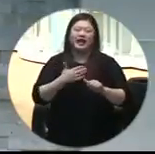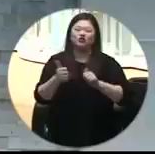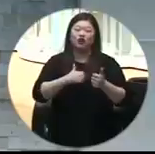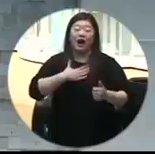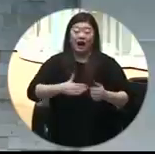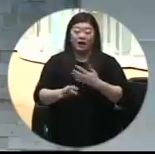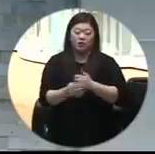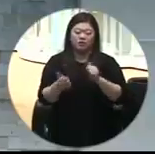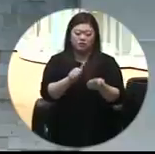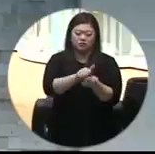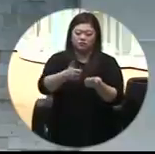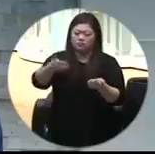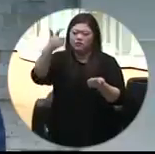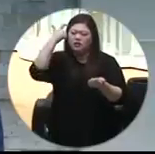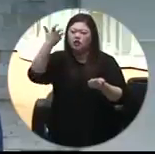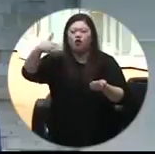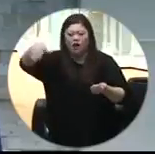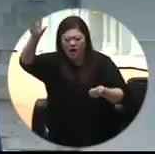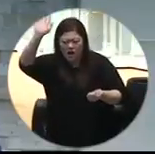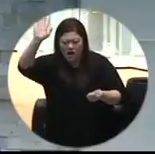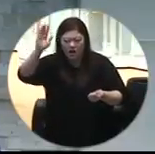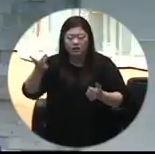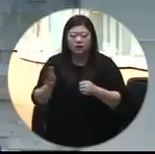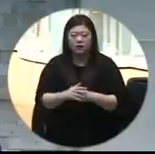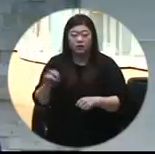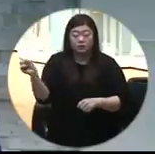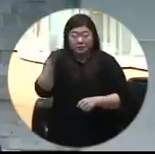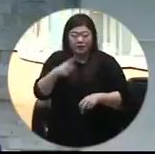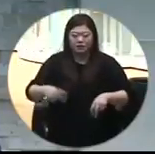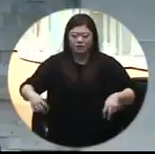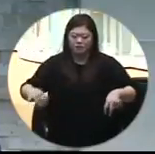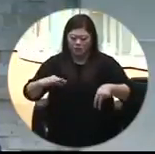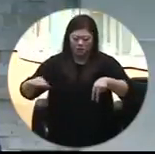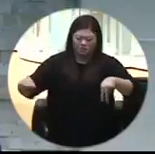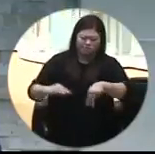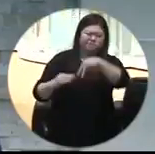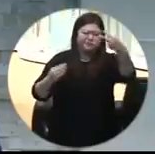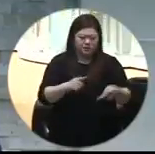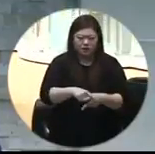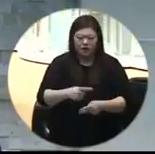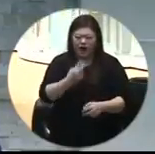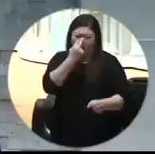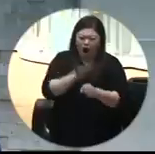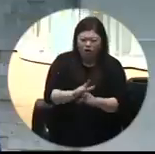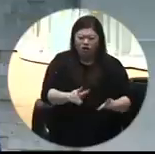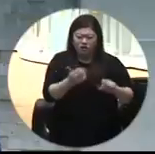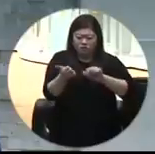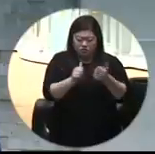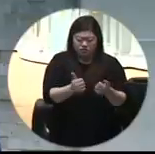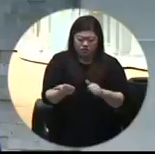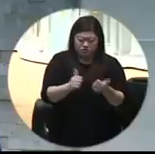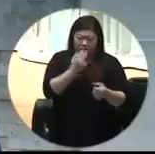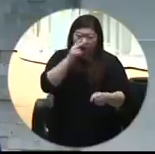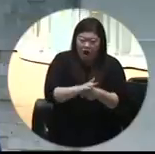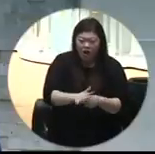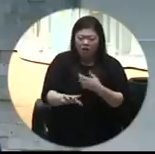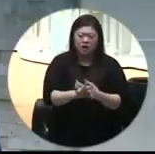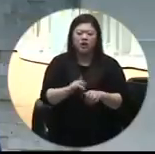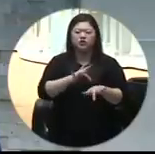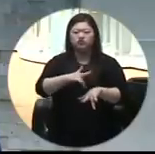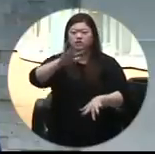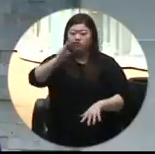이 땅을 그렇게 떠돌아 돌아다닌다. 특히 억울하게 죽은 경우에